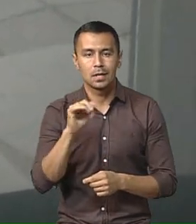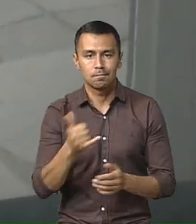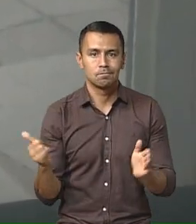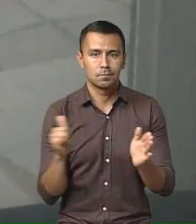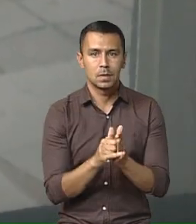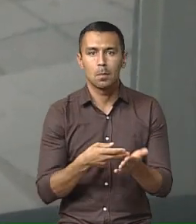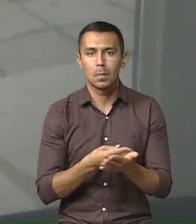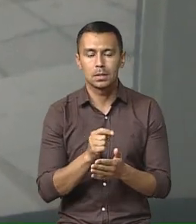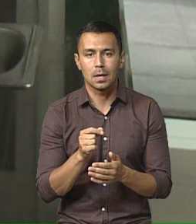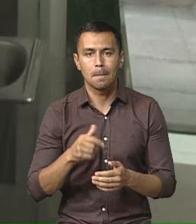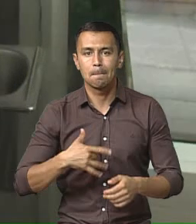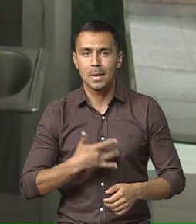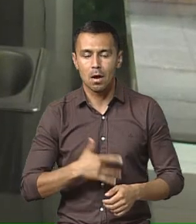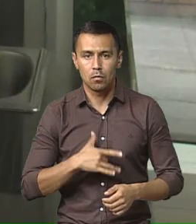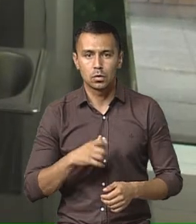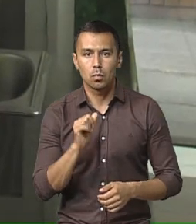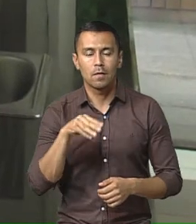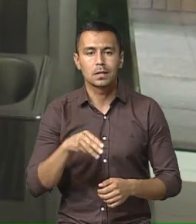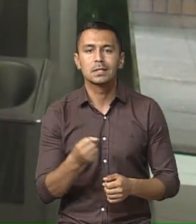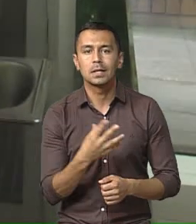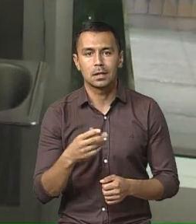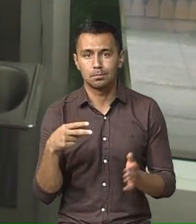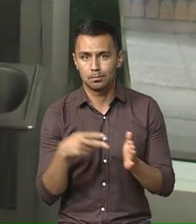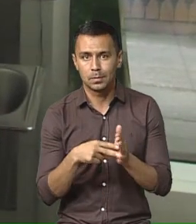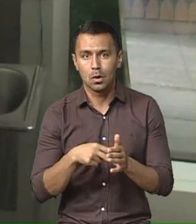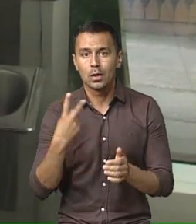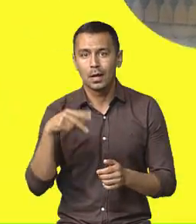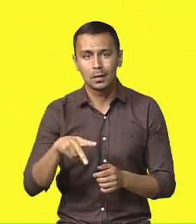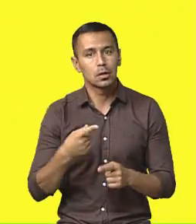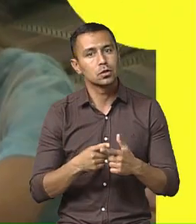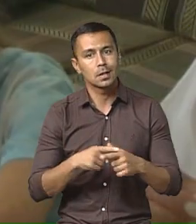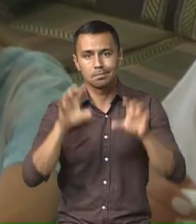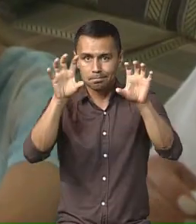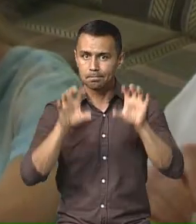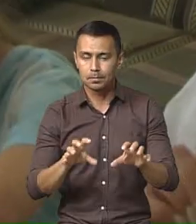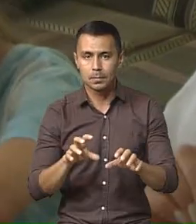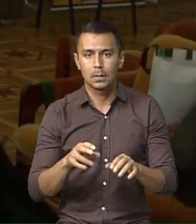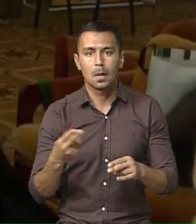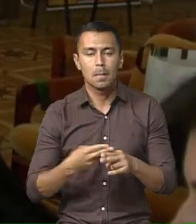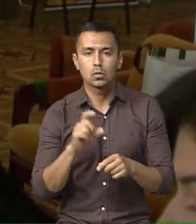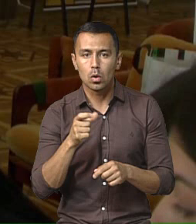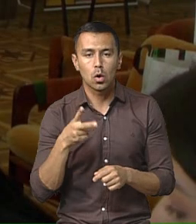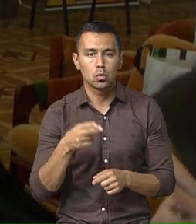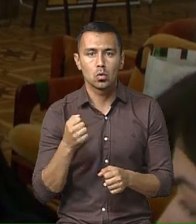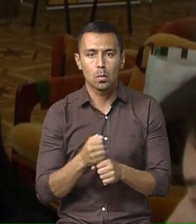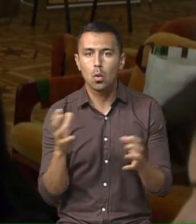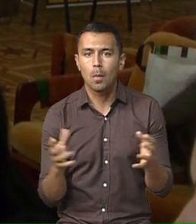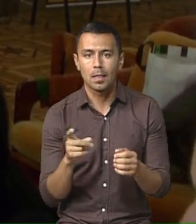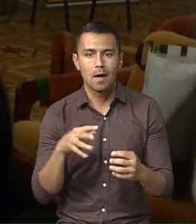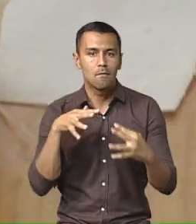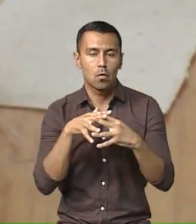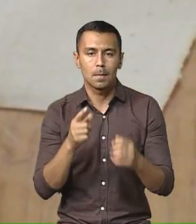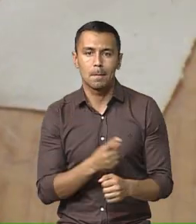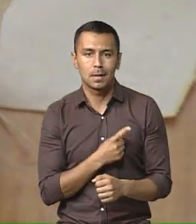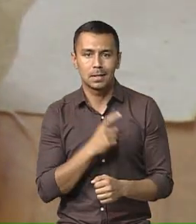встановили плату за мінеральну воду з бювету. Ускільки обійдеться літр і чи законно? Без голки та ножиць роблять обереги на фронт майстрині